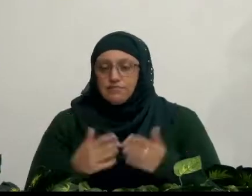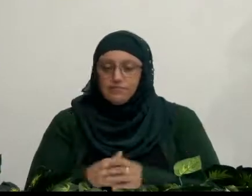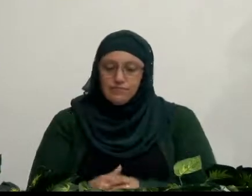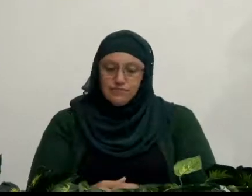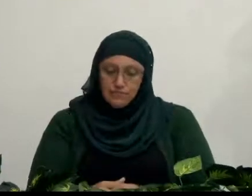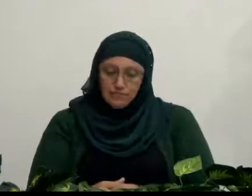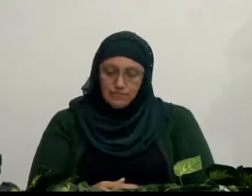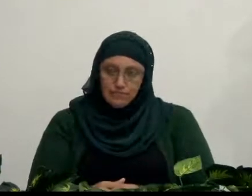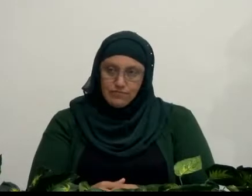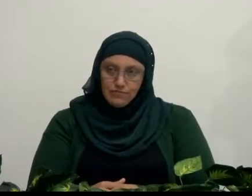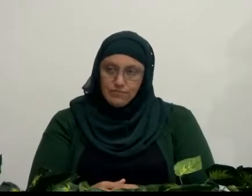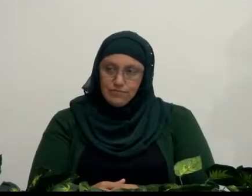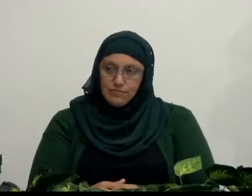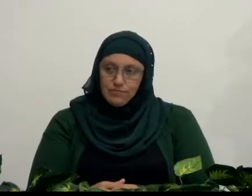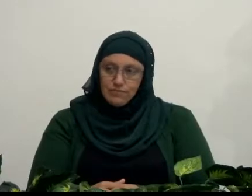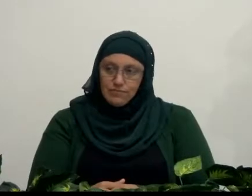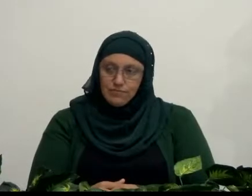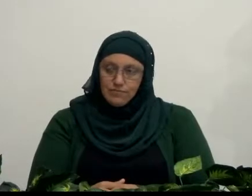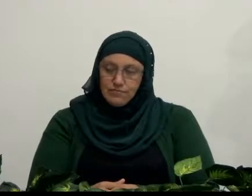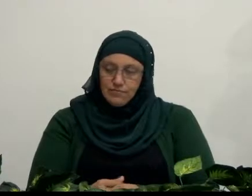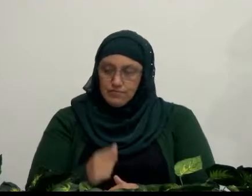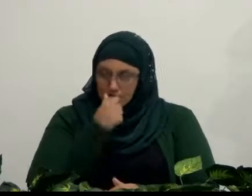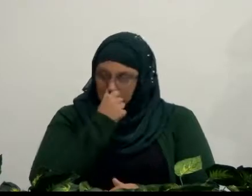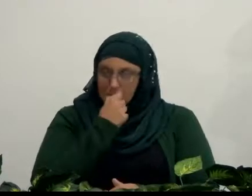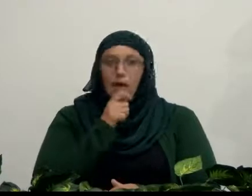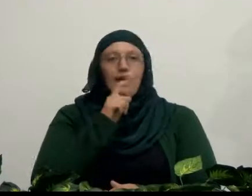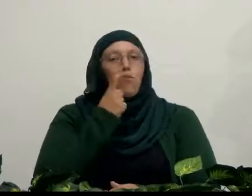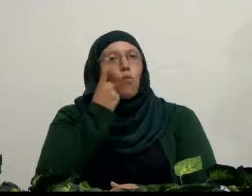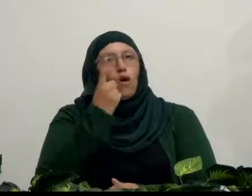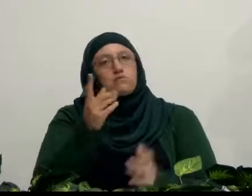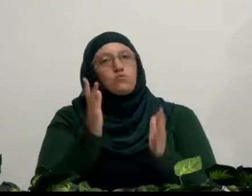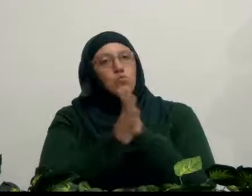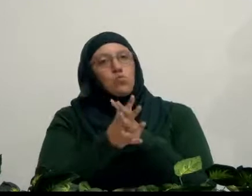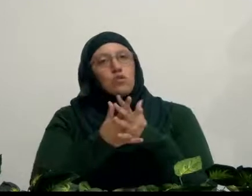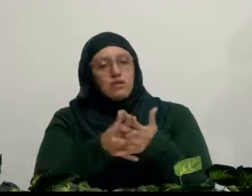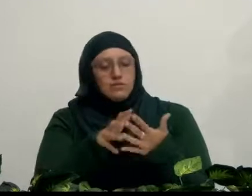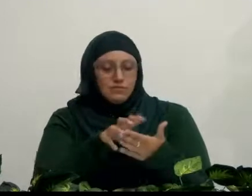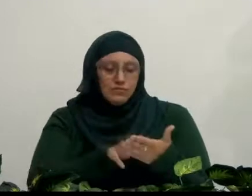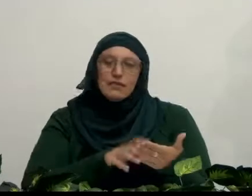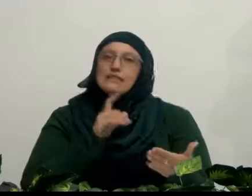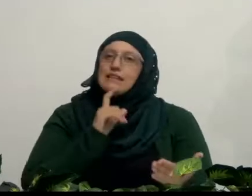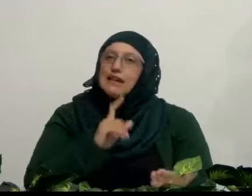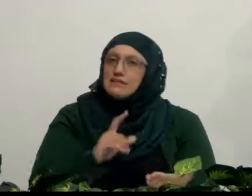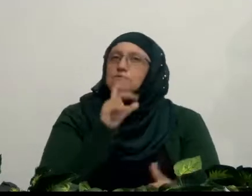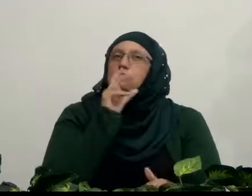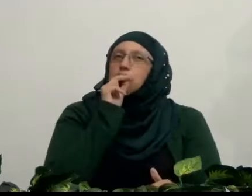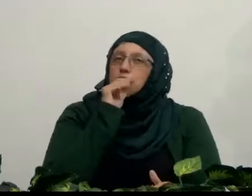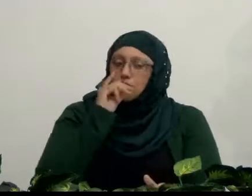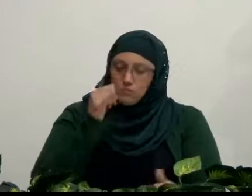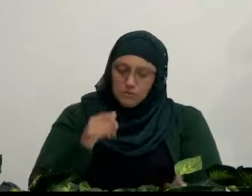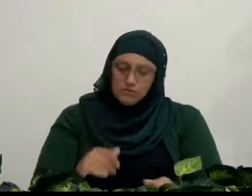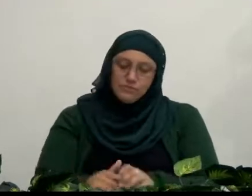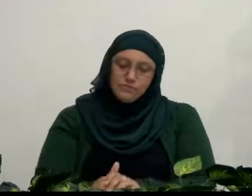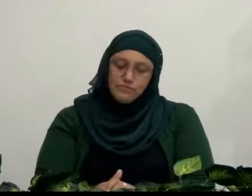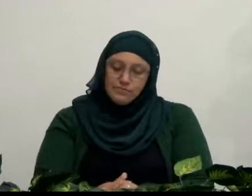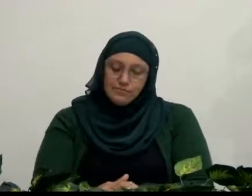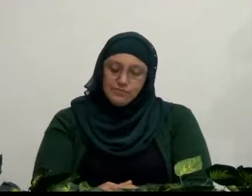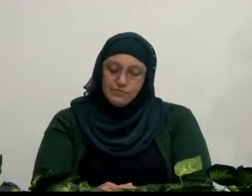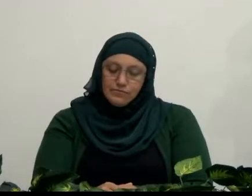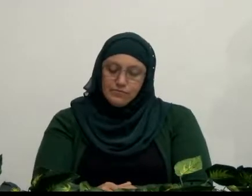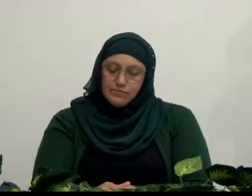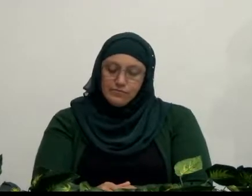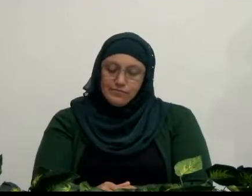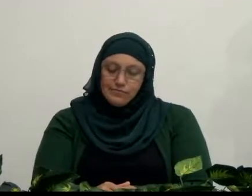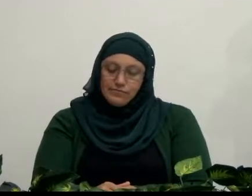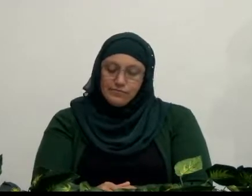I'm not mistaken, I remember the ayah, but you find the reference. The Almighty God says, لو أنفقت ما في الأرض جميعا ما